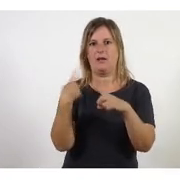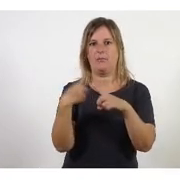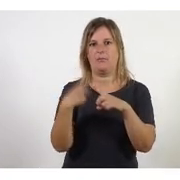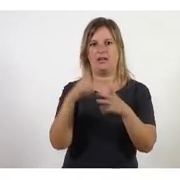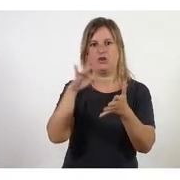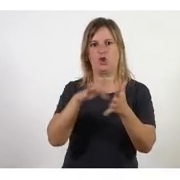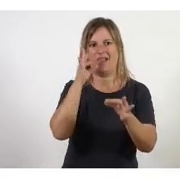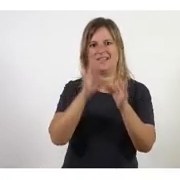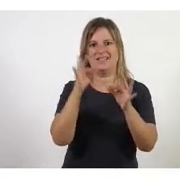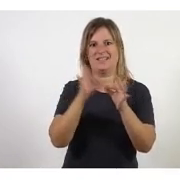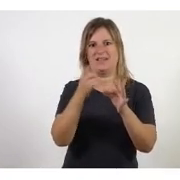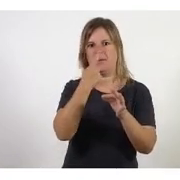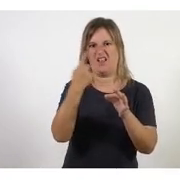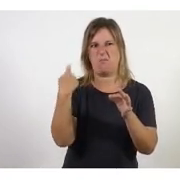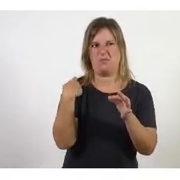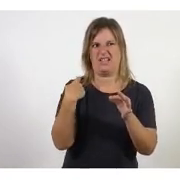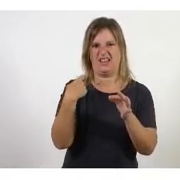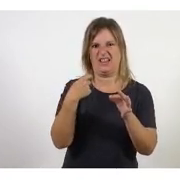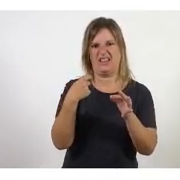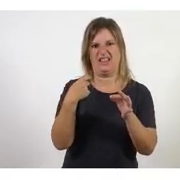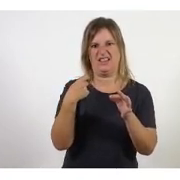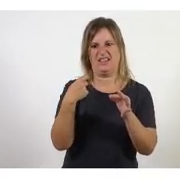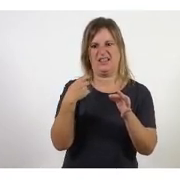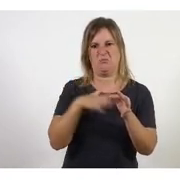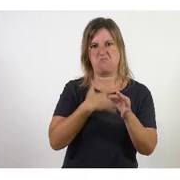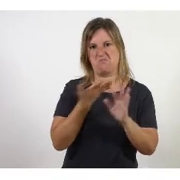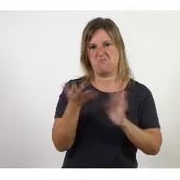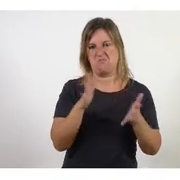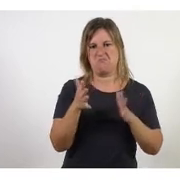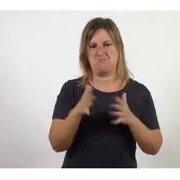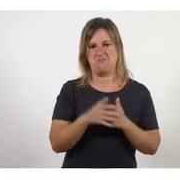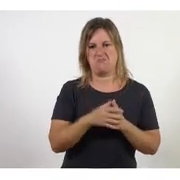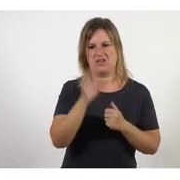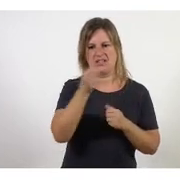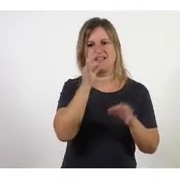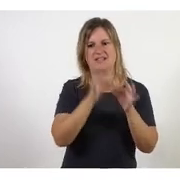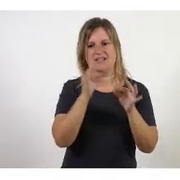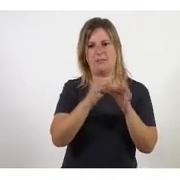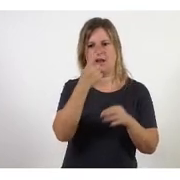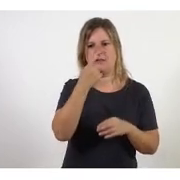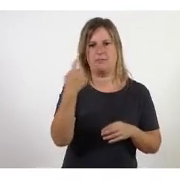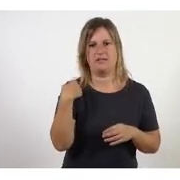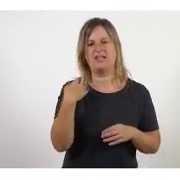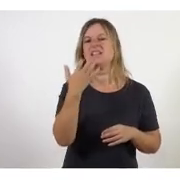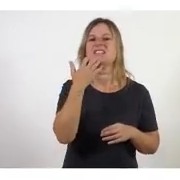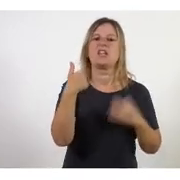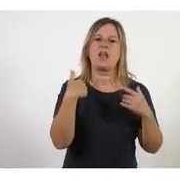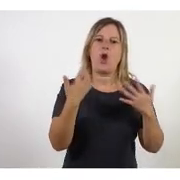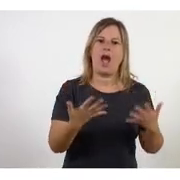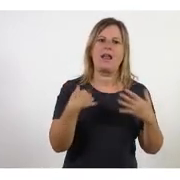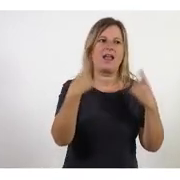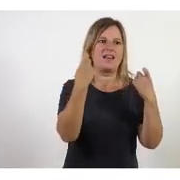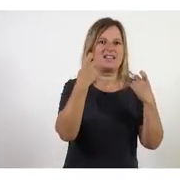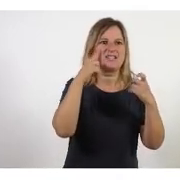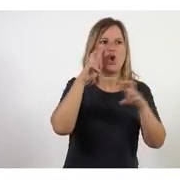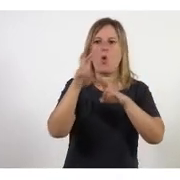setembre de l'any passat, potser. I sí, del setembre de l'any passat. Doncs, si jo ara hagués de buscar, no?,